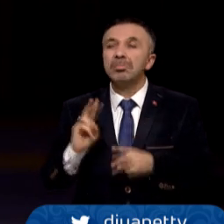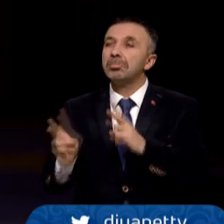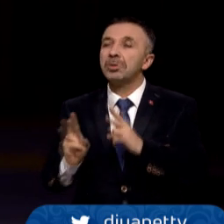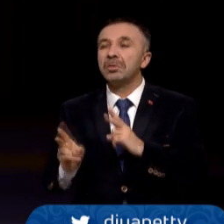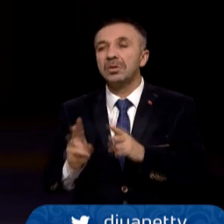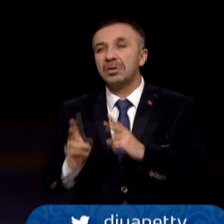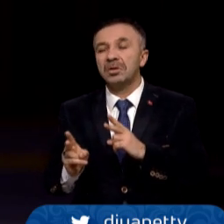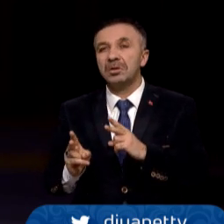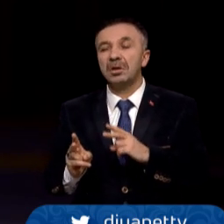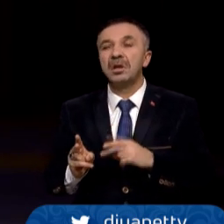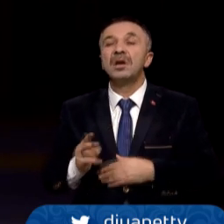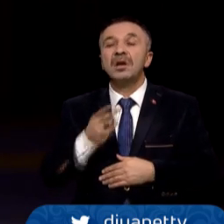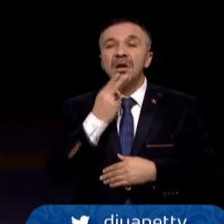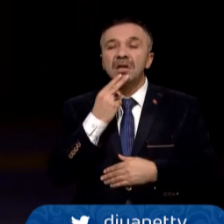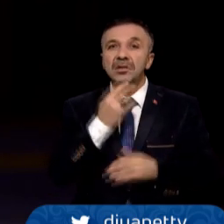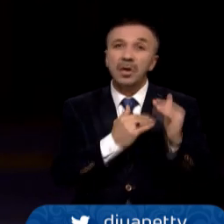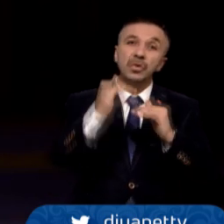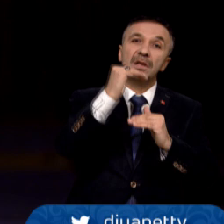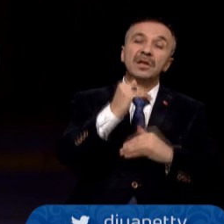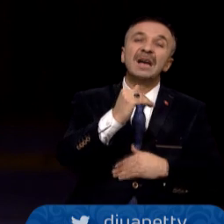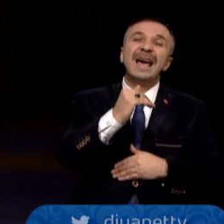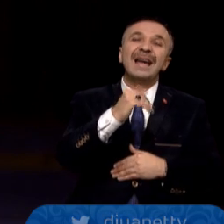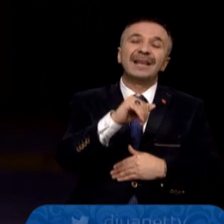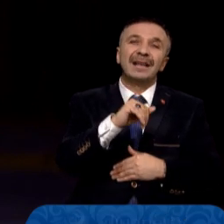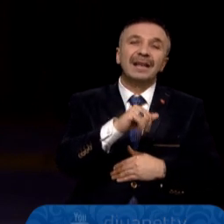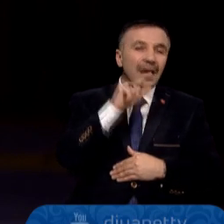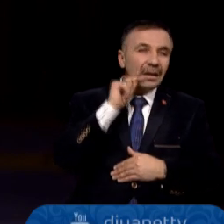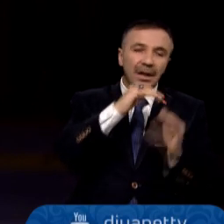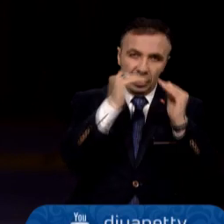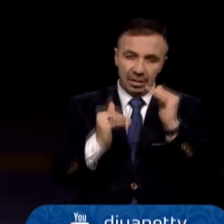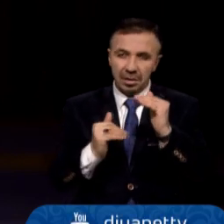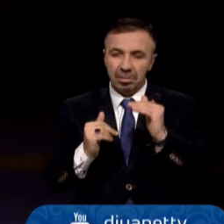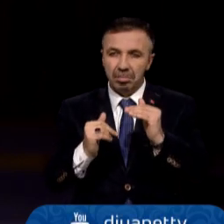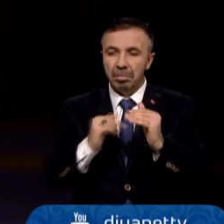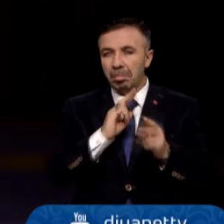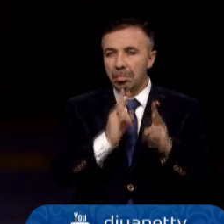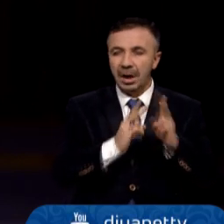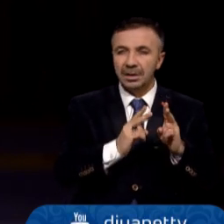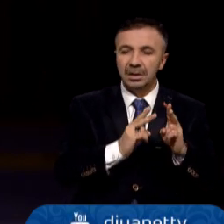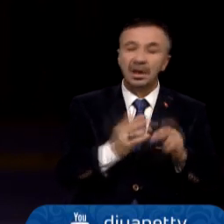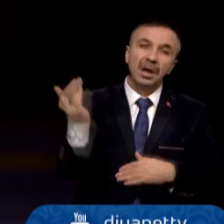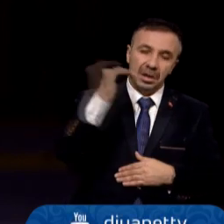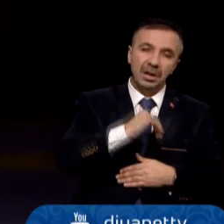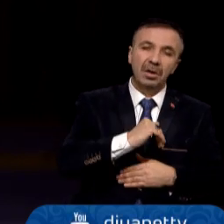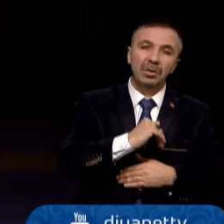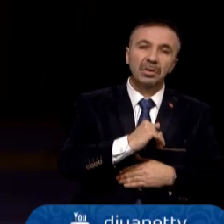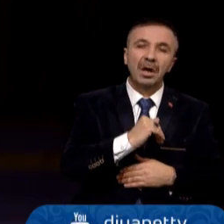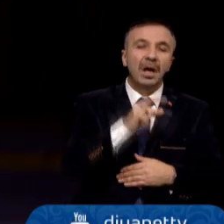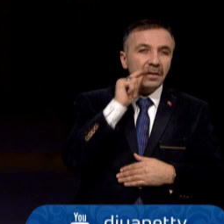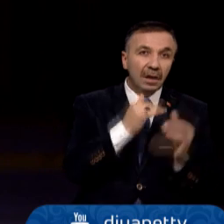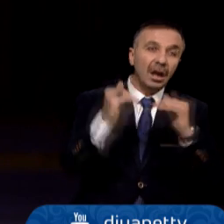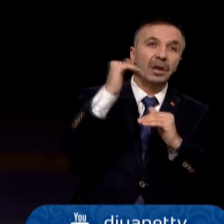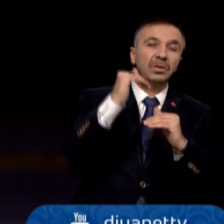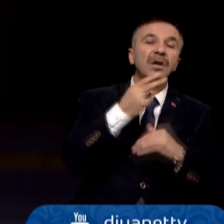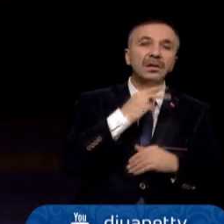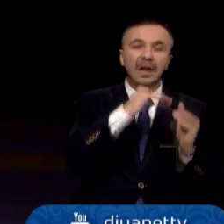şimdilerde kimi sistem Kadınlar yüceltiyor erkeklere eziyor Kimisi geliyor Erkekleri kaldırıyor